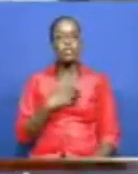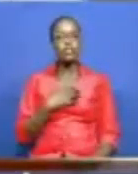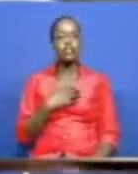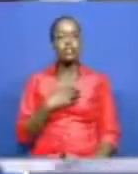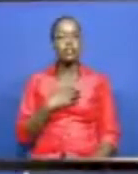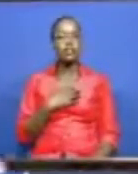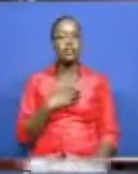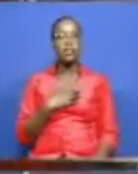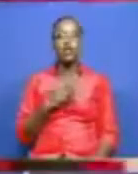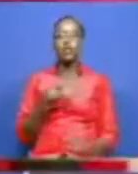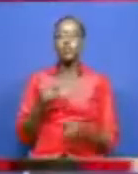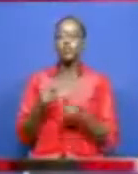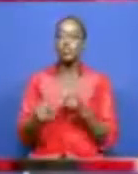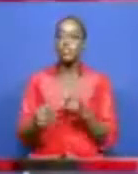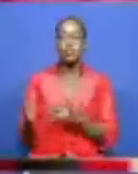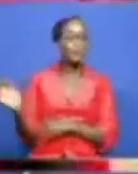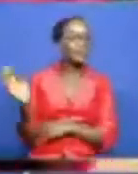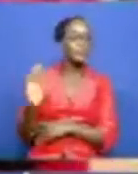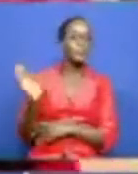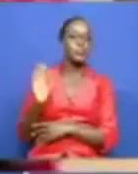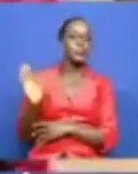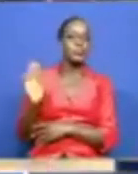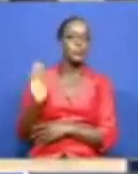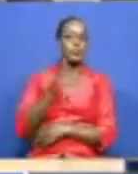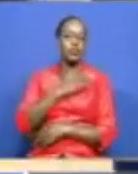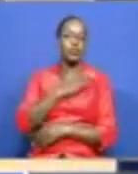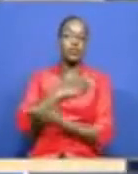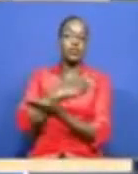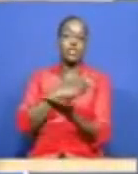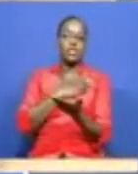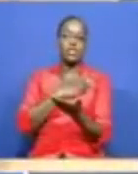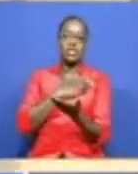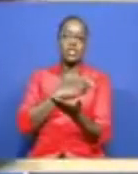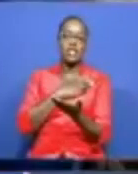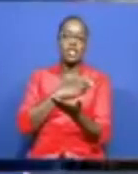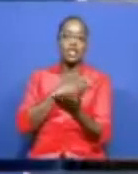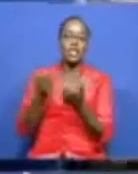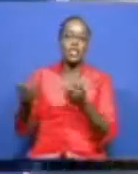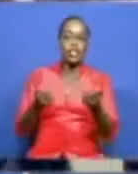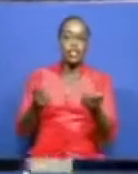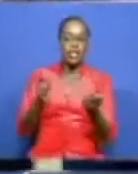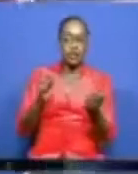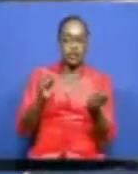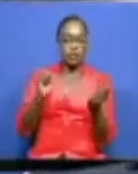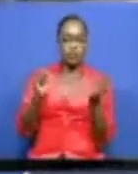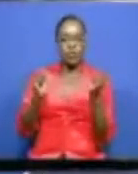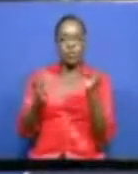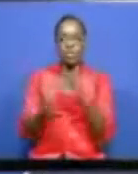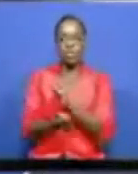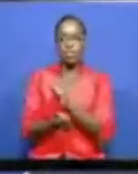Mutu. Hatimaye aliwaaga wenzake. Na baada ya nambari ya usajili wa gari lake kubadilishwa,